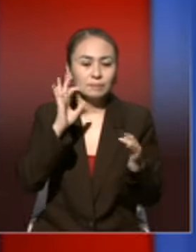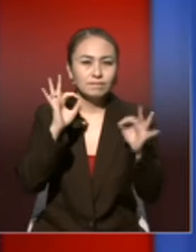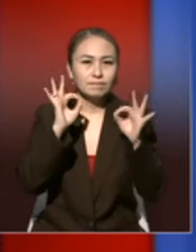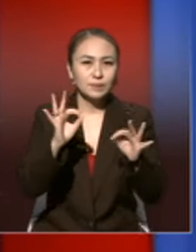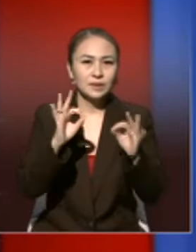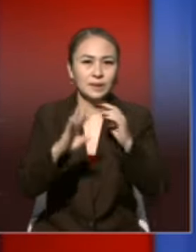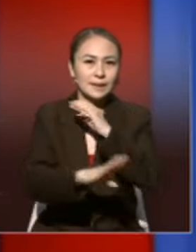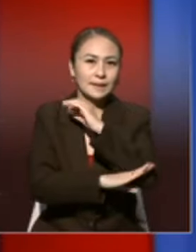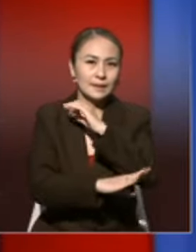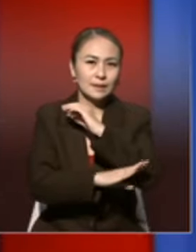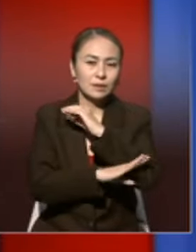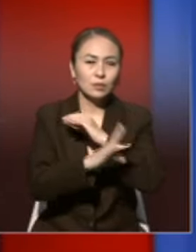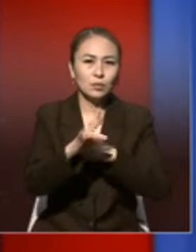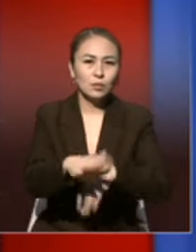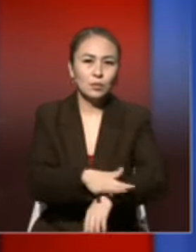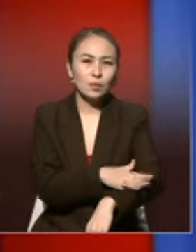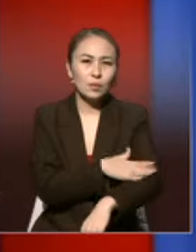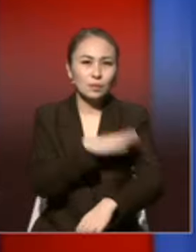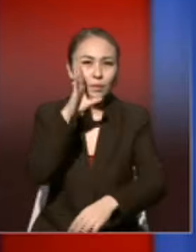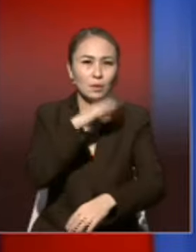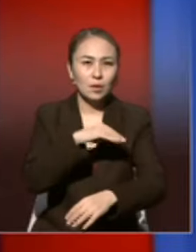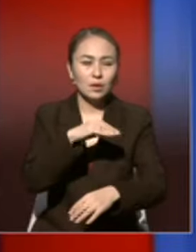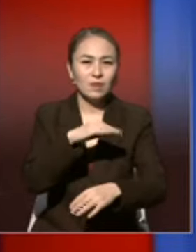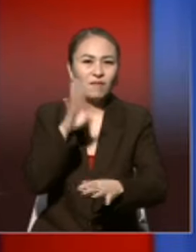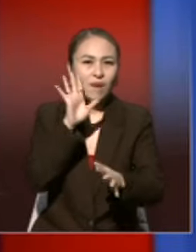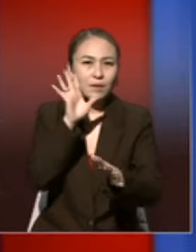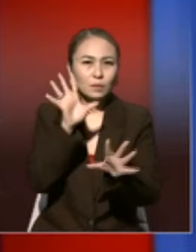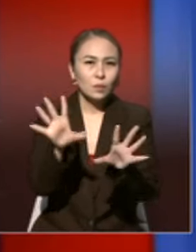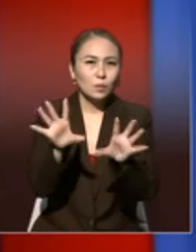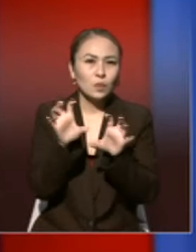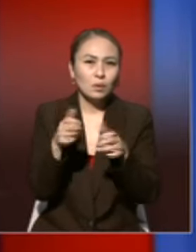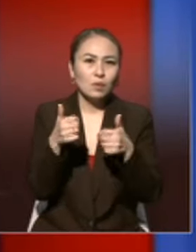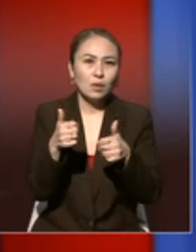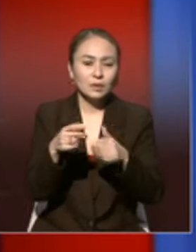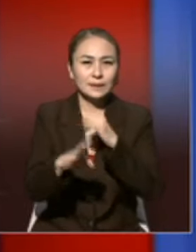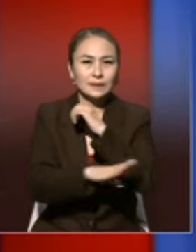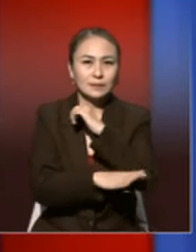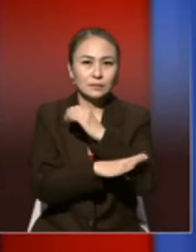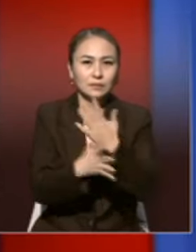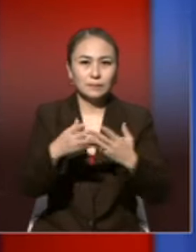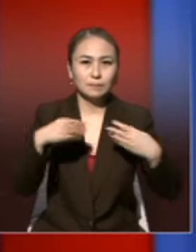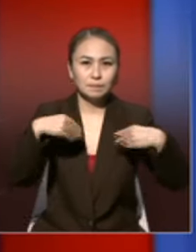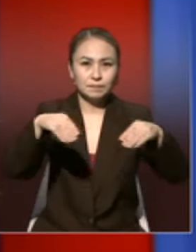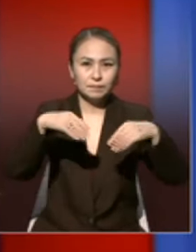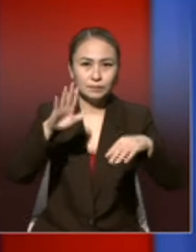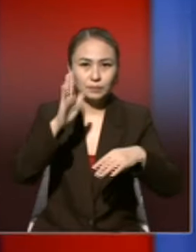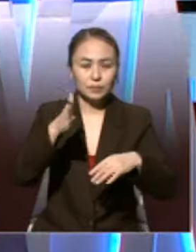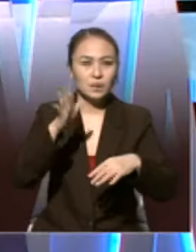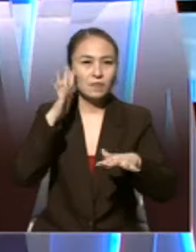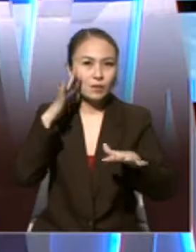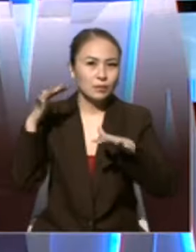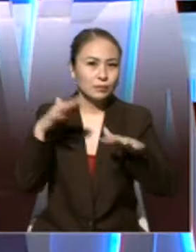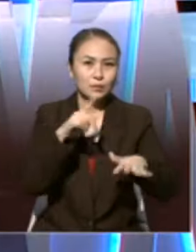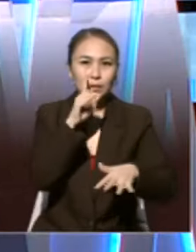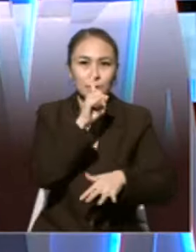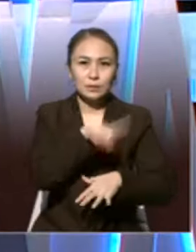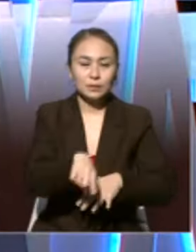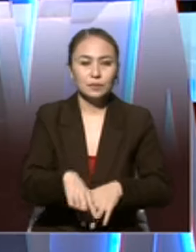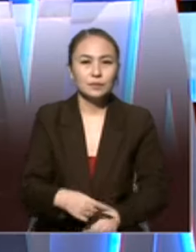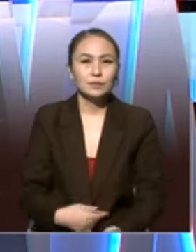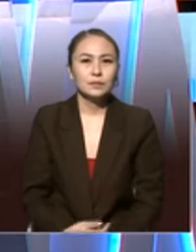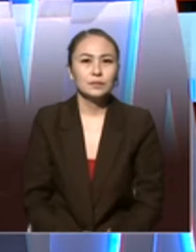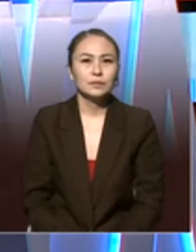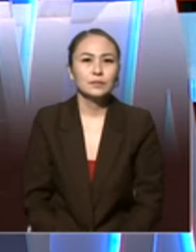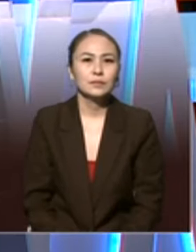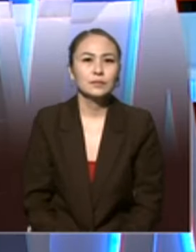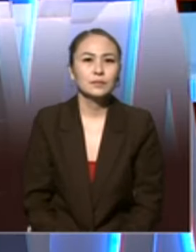бар ағаштарды отырғызсақ мысалға, суды бойына көп сіңіретін ағаштарды. Онда бұндай мысалға апатқа біз жетпейтін едік, бармайтын едік. Ағаштарды